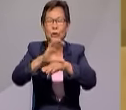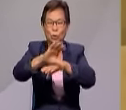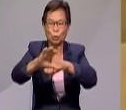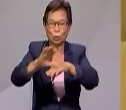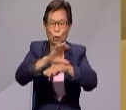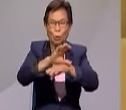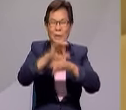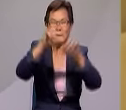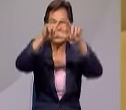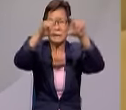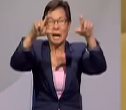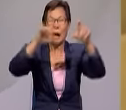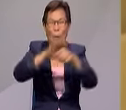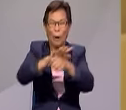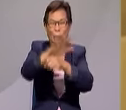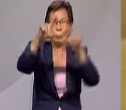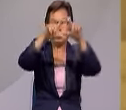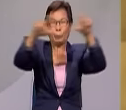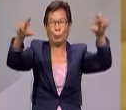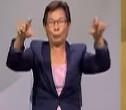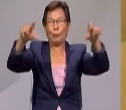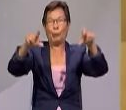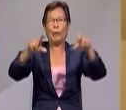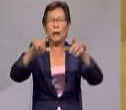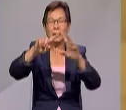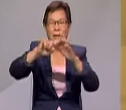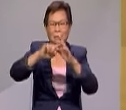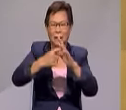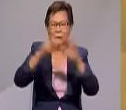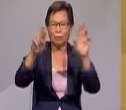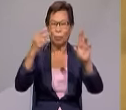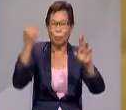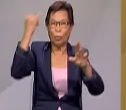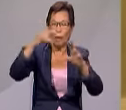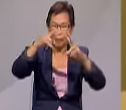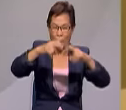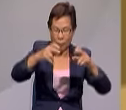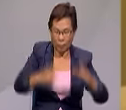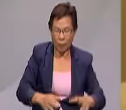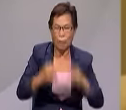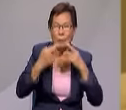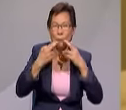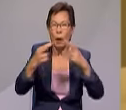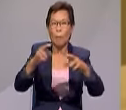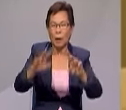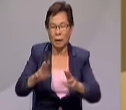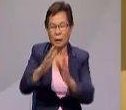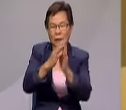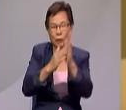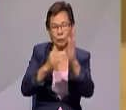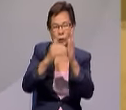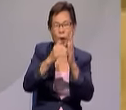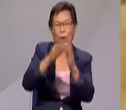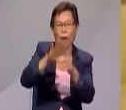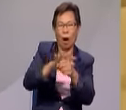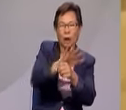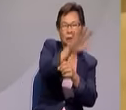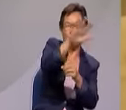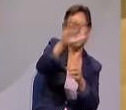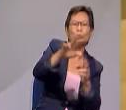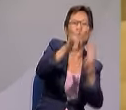mula muncul di negara itu sejak Rabu lalu. Menurut penyelidik rasmi New Zealand, Met Service, asap bergerak kira-kira 2,000